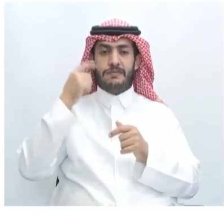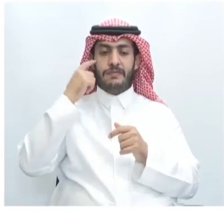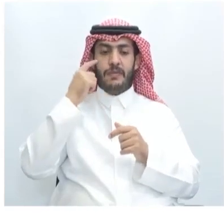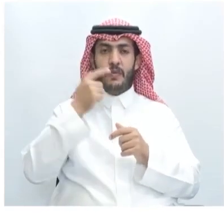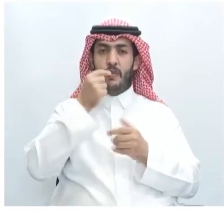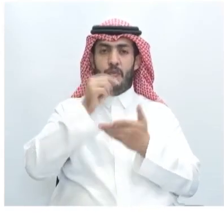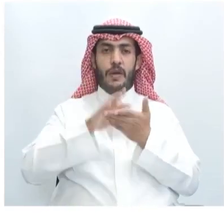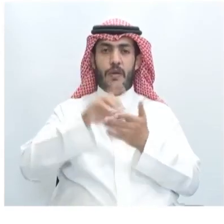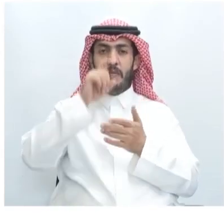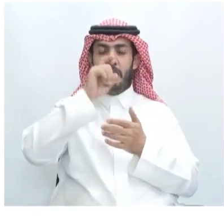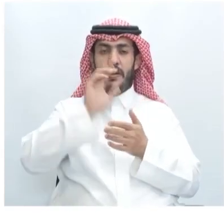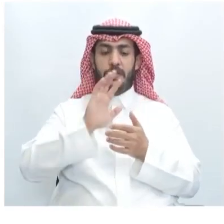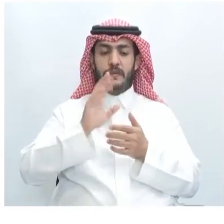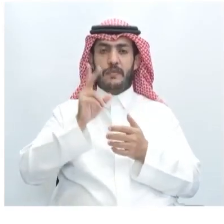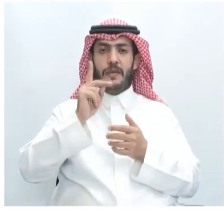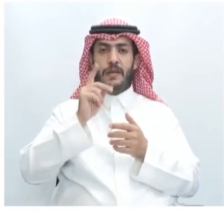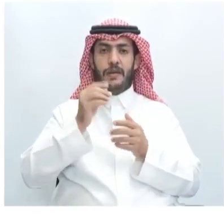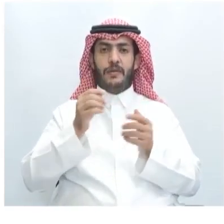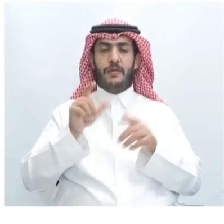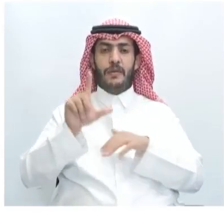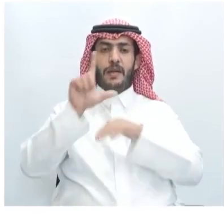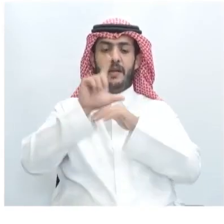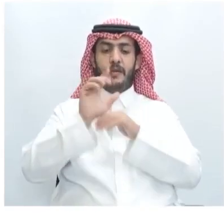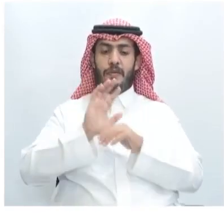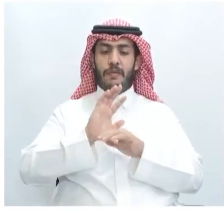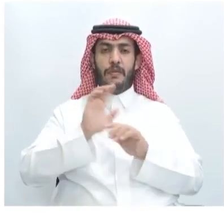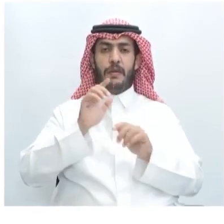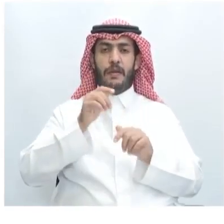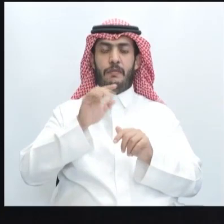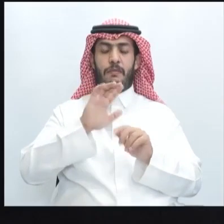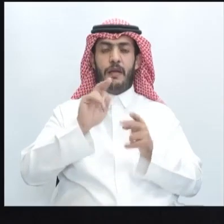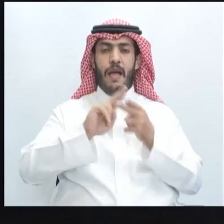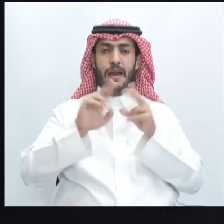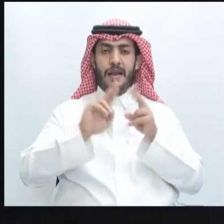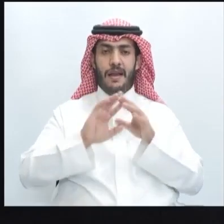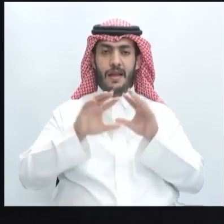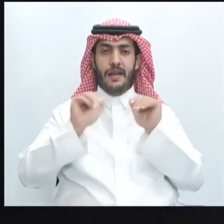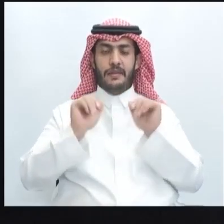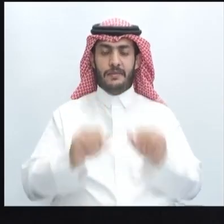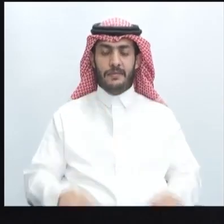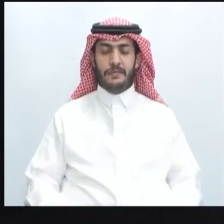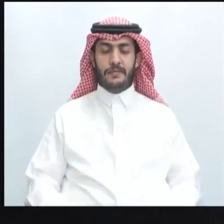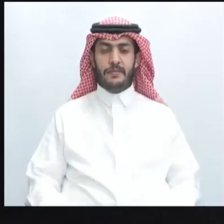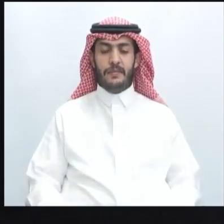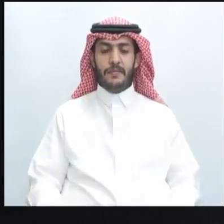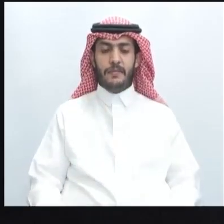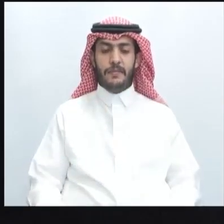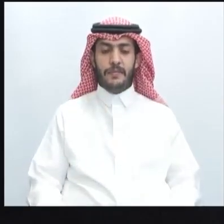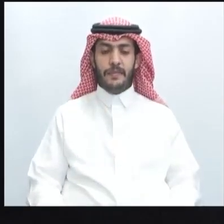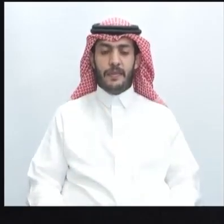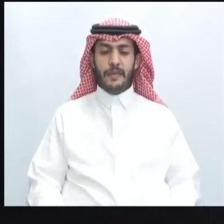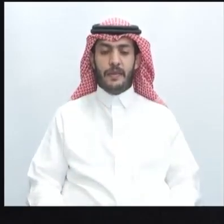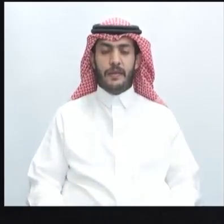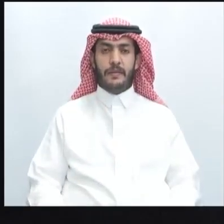يمين او نفار وهو الارتفاع الى هذا رئيس القبيله او من يستطيع ان يبين الحق لهما